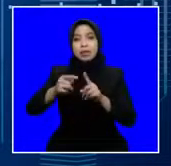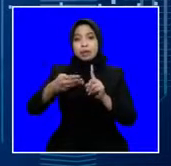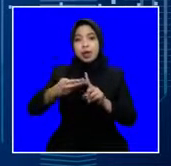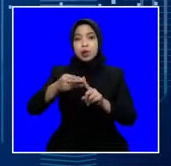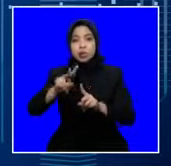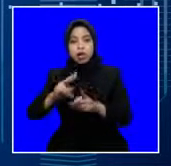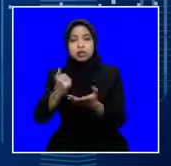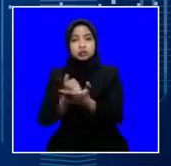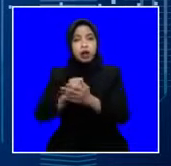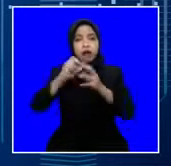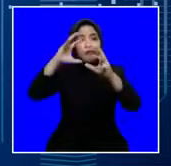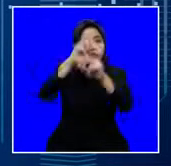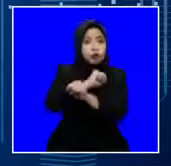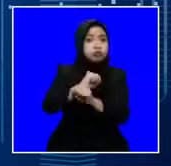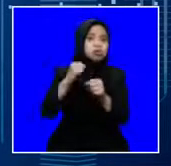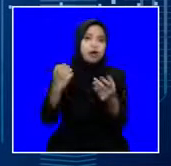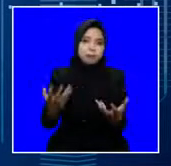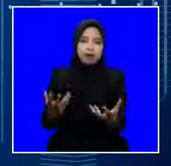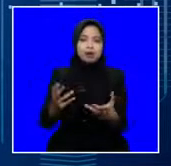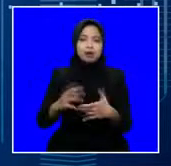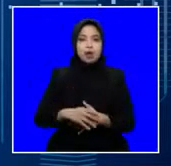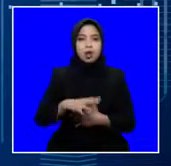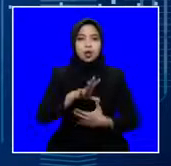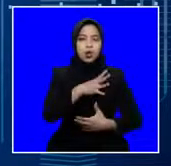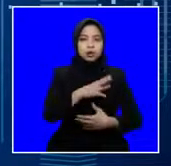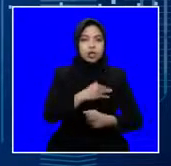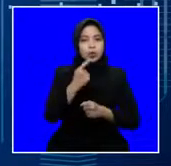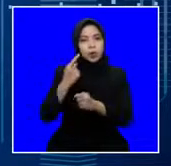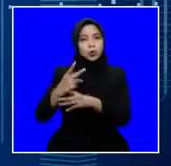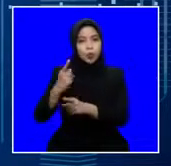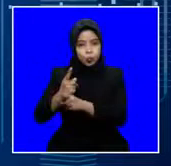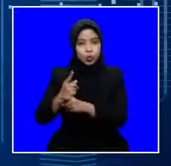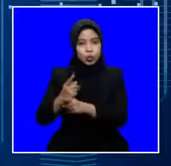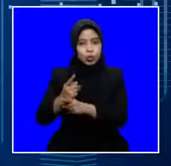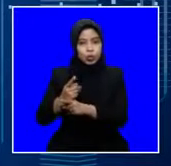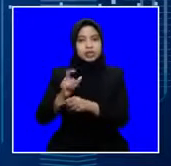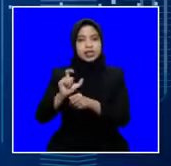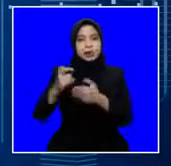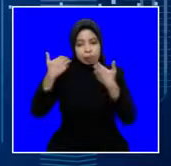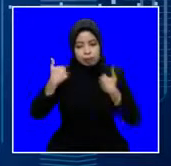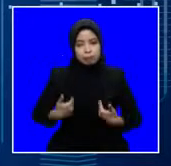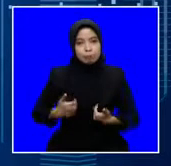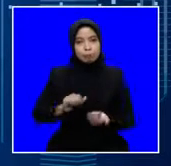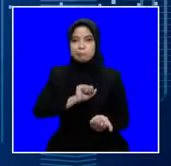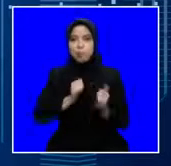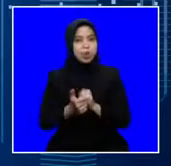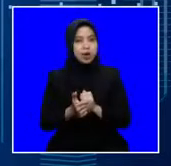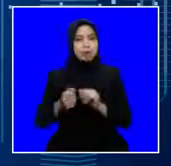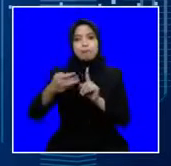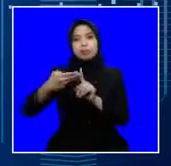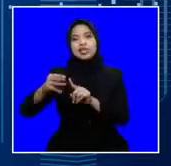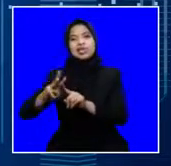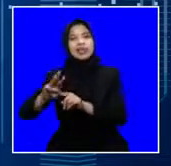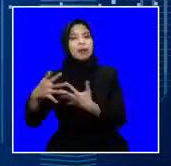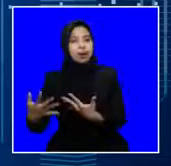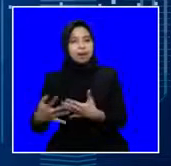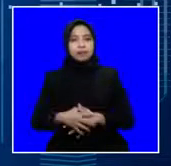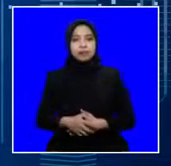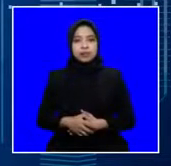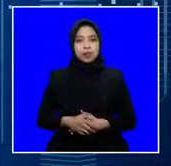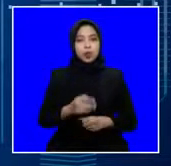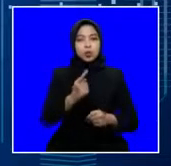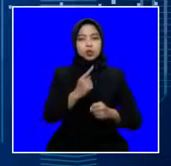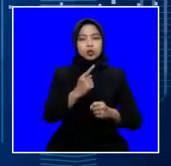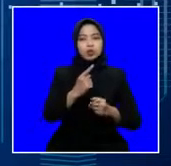adalah fokus kepada dosen dan tenaga pendidik untuk mengupgrade mereka. Dan yang ketiga, B3 adalah mengenai program